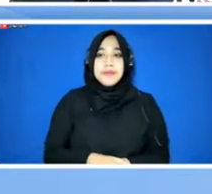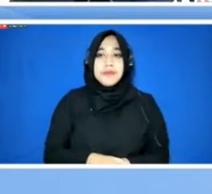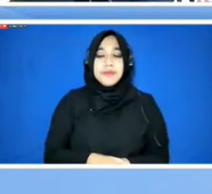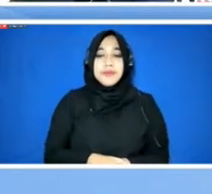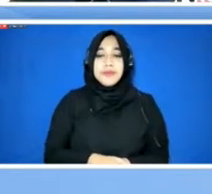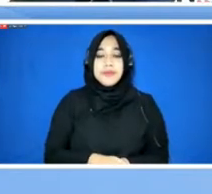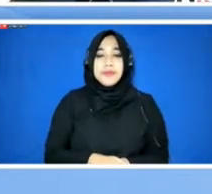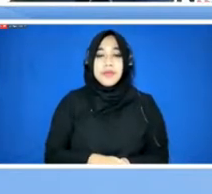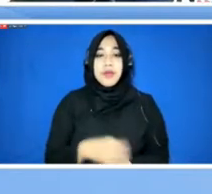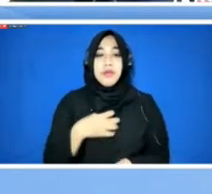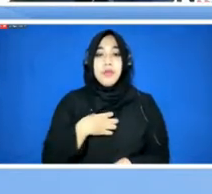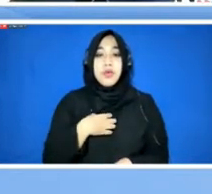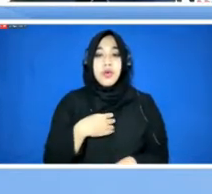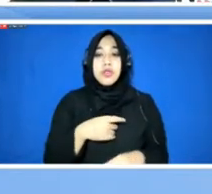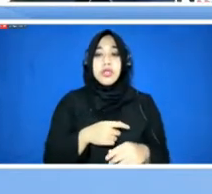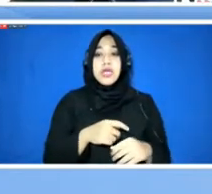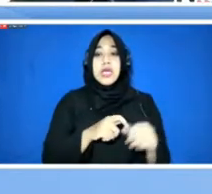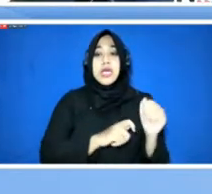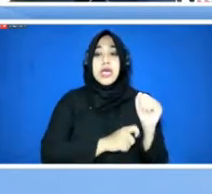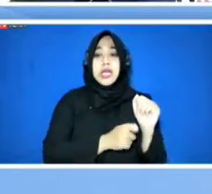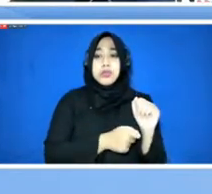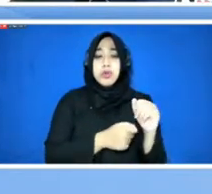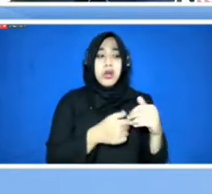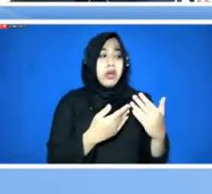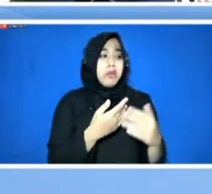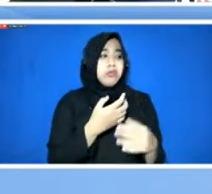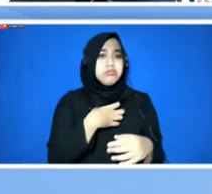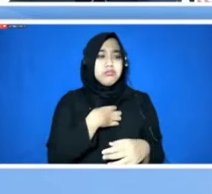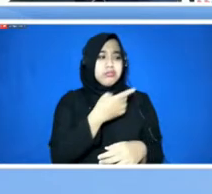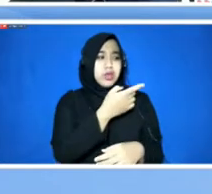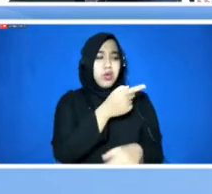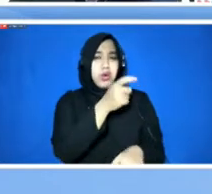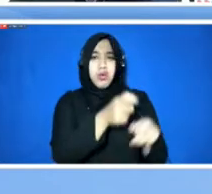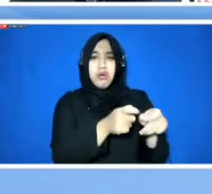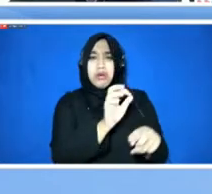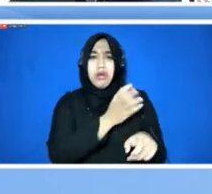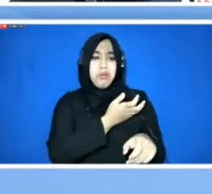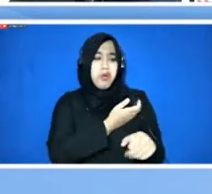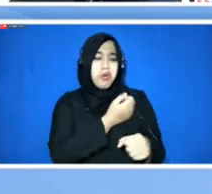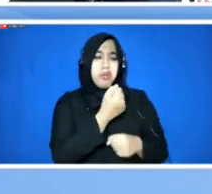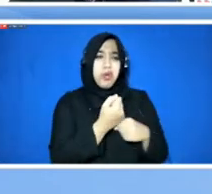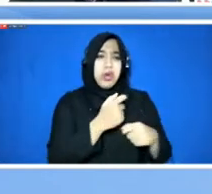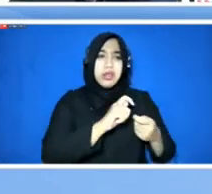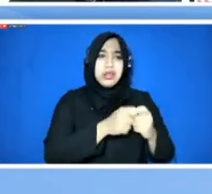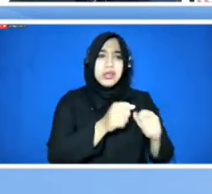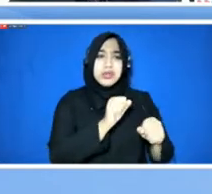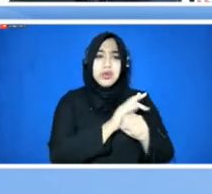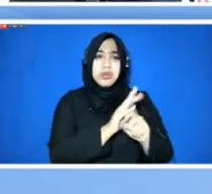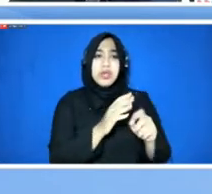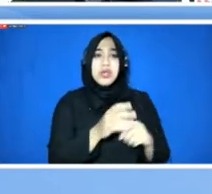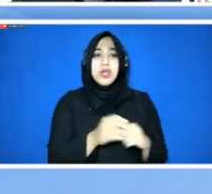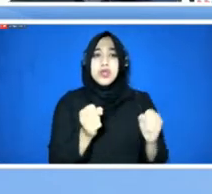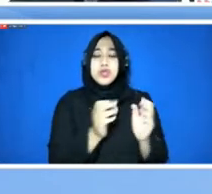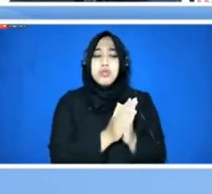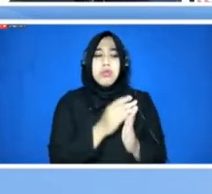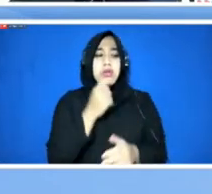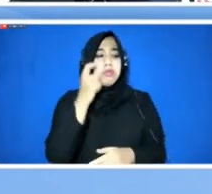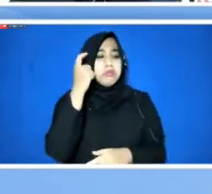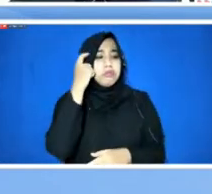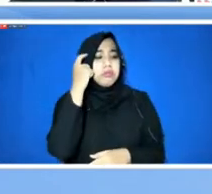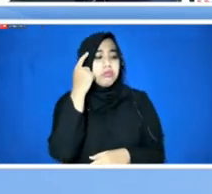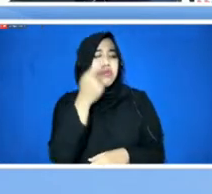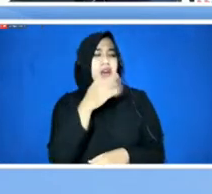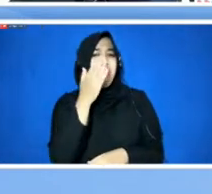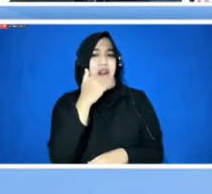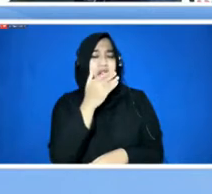Kemudian, menurut responden, apa yang membuat orang tidak mau melakukan tes COVID-19? Mayoritas responden menganggap